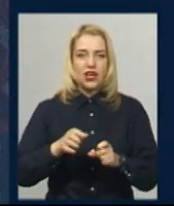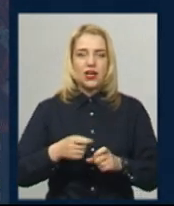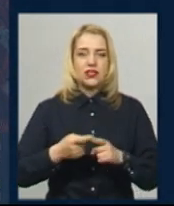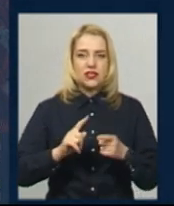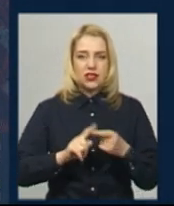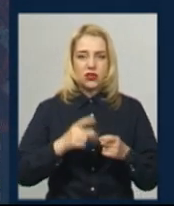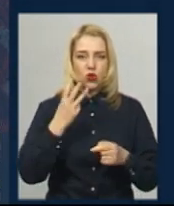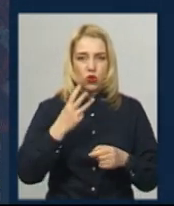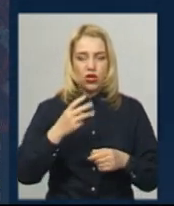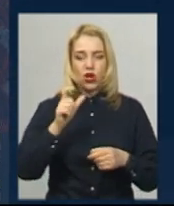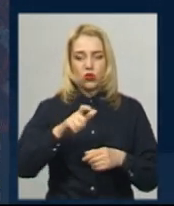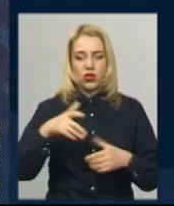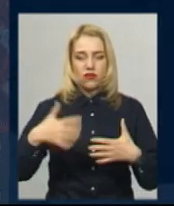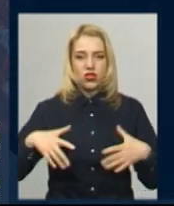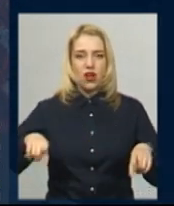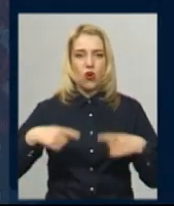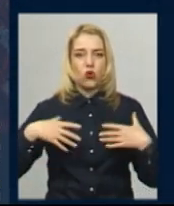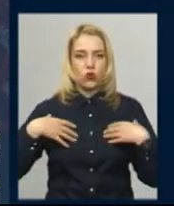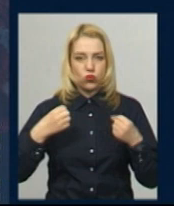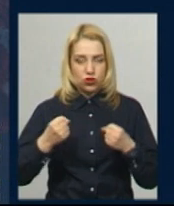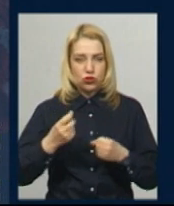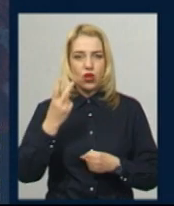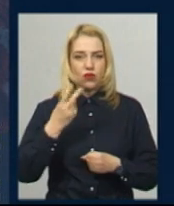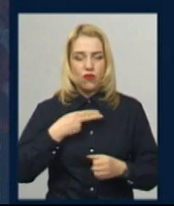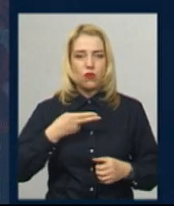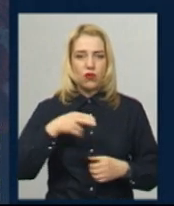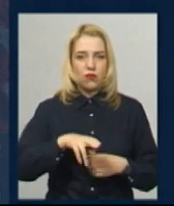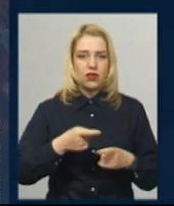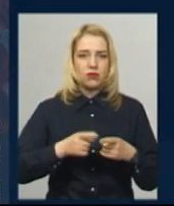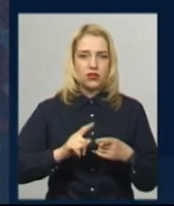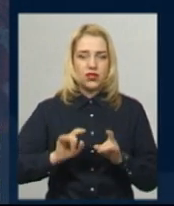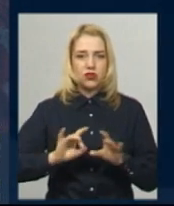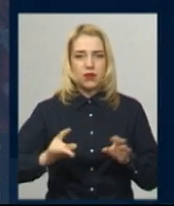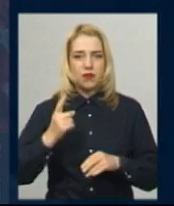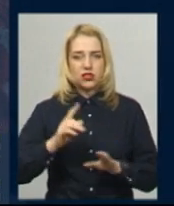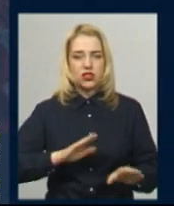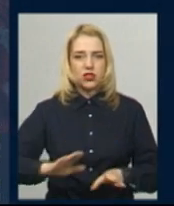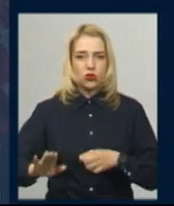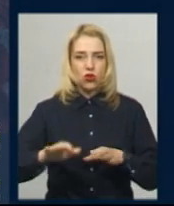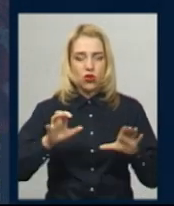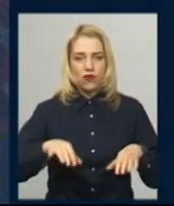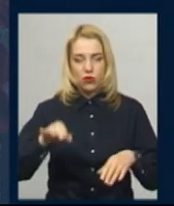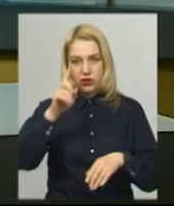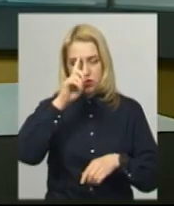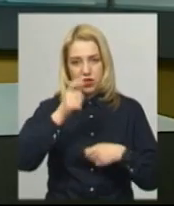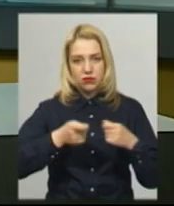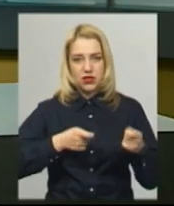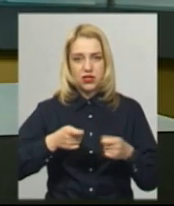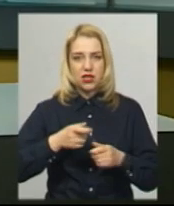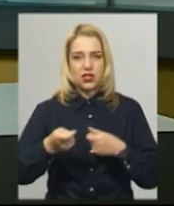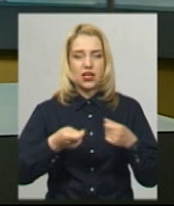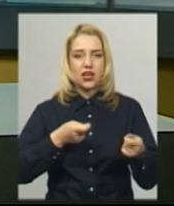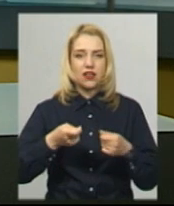області вже одужало, двоє померли. Про це Суспільному розповів перший заступник голови облдержадміністрації, керівник